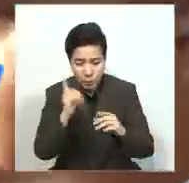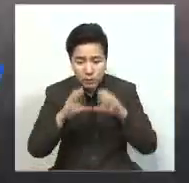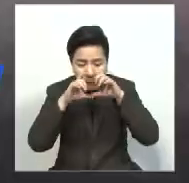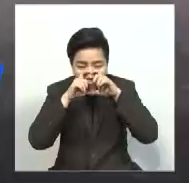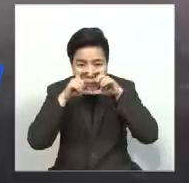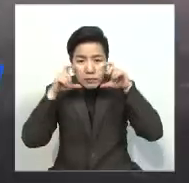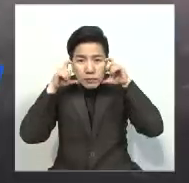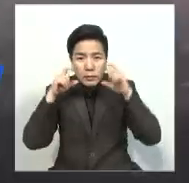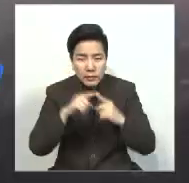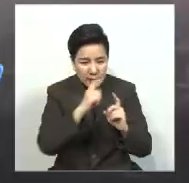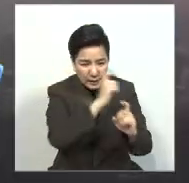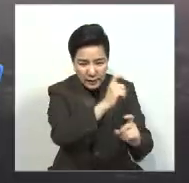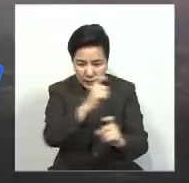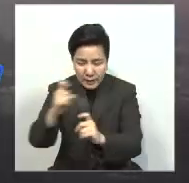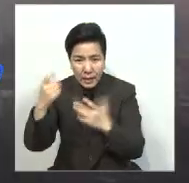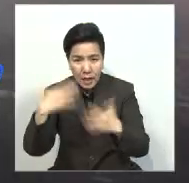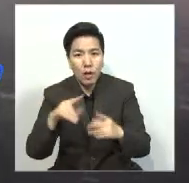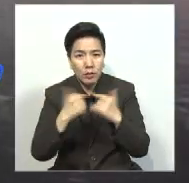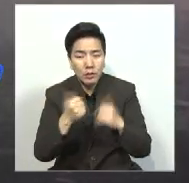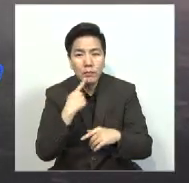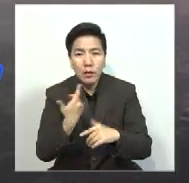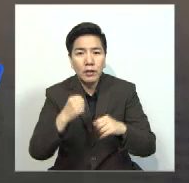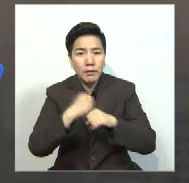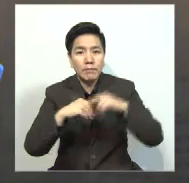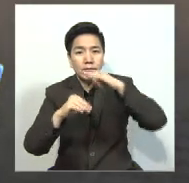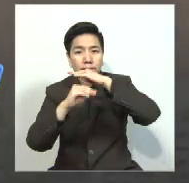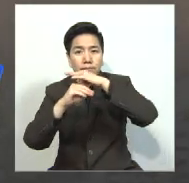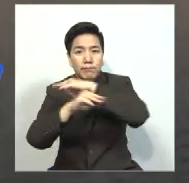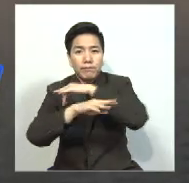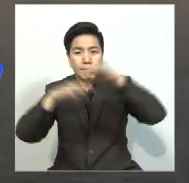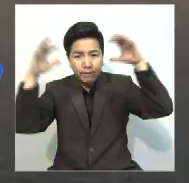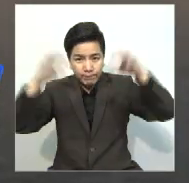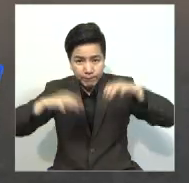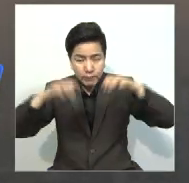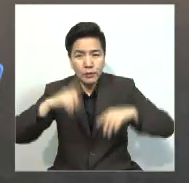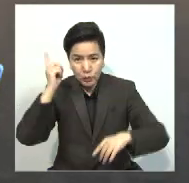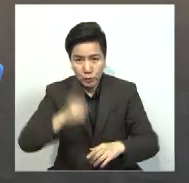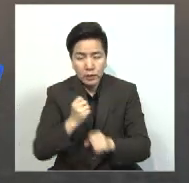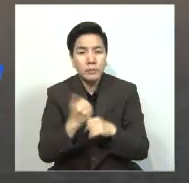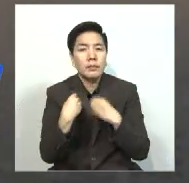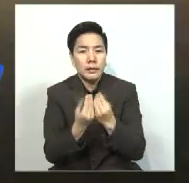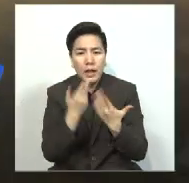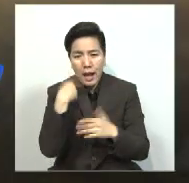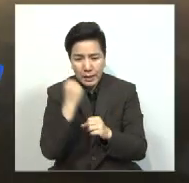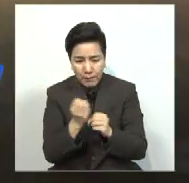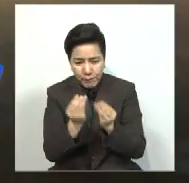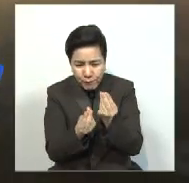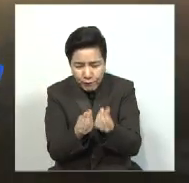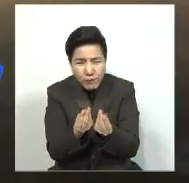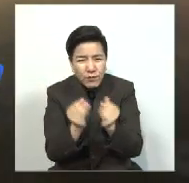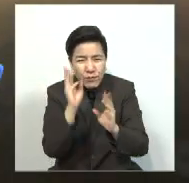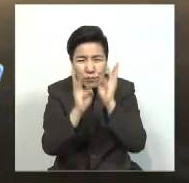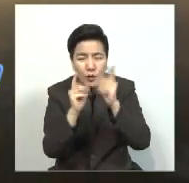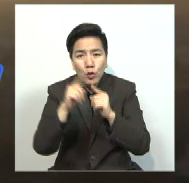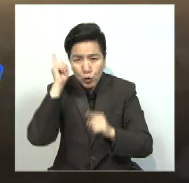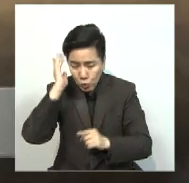ากากอนามัยในพื้นที่เสี่ยงรวมถึงดำเนินการเรื่องฝนหลวงด้วยส่วนระยะยาวผู้ที่มีส่วนทำให้เกิดฝุ่นละอองแบบนี้ก็จะ